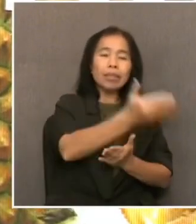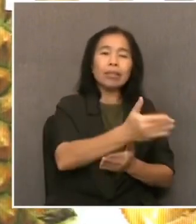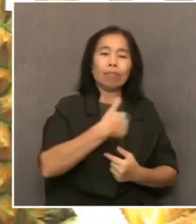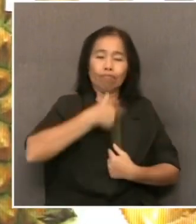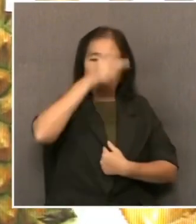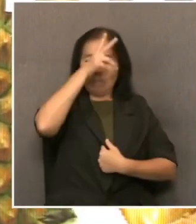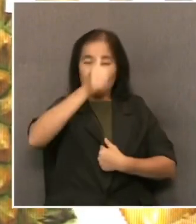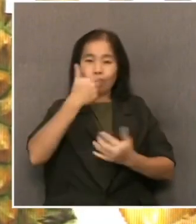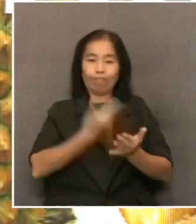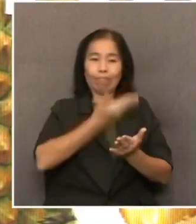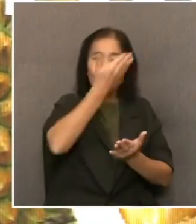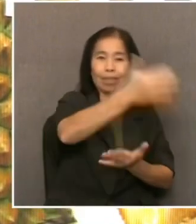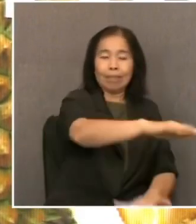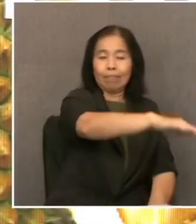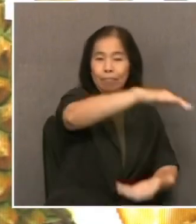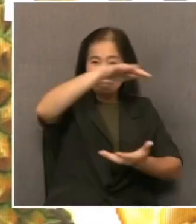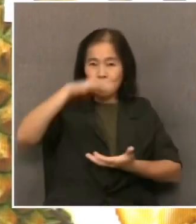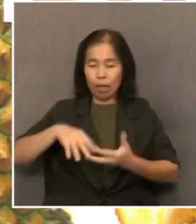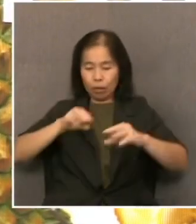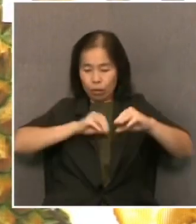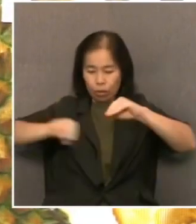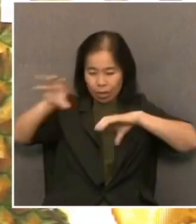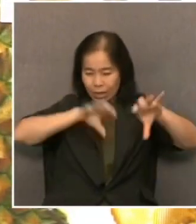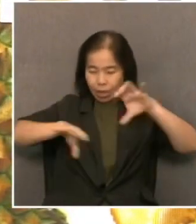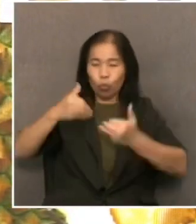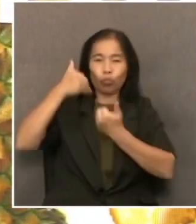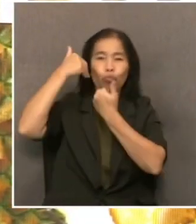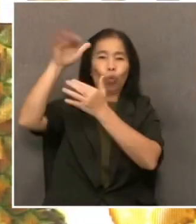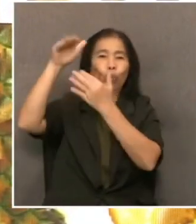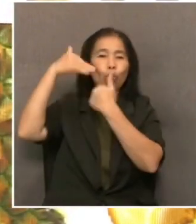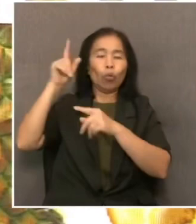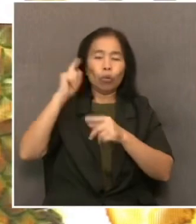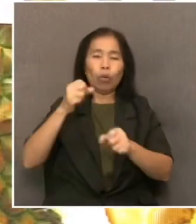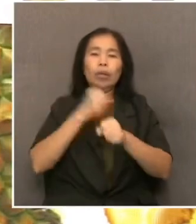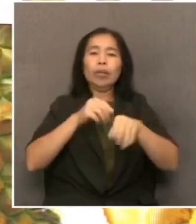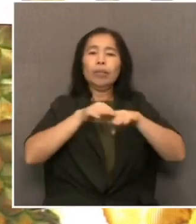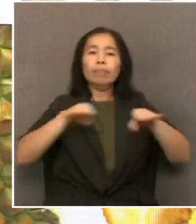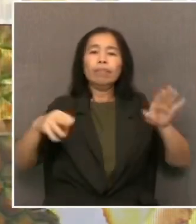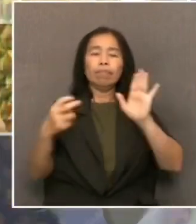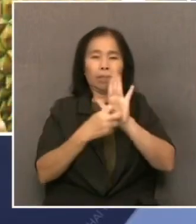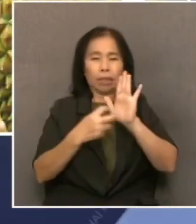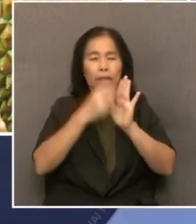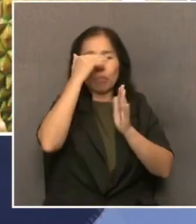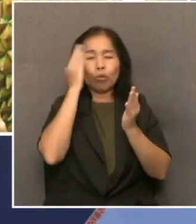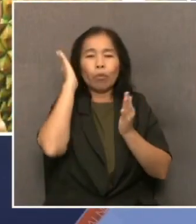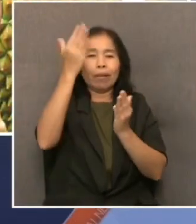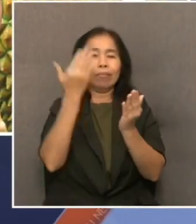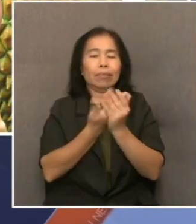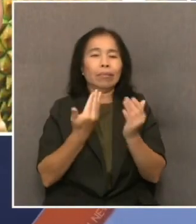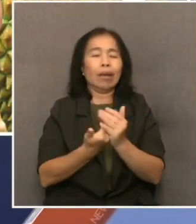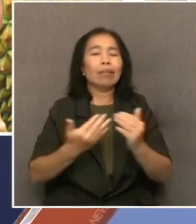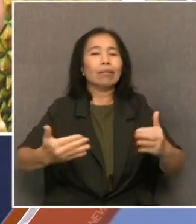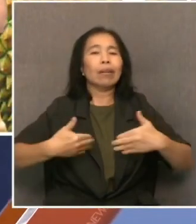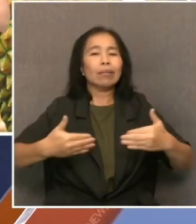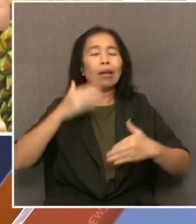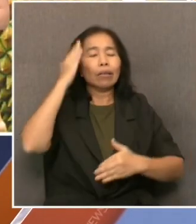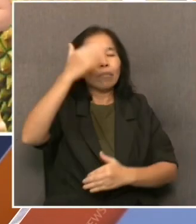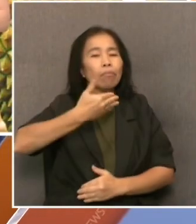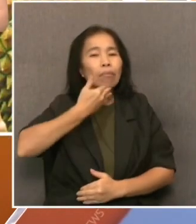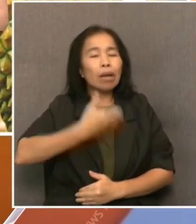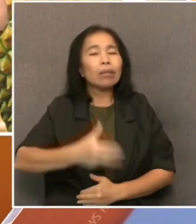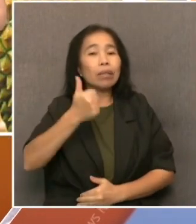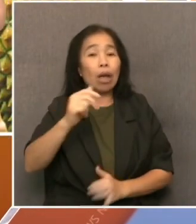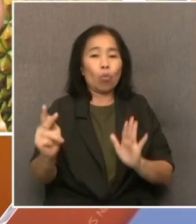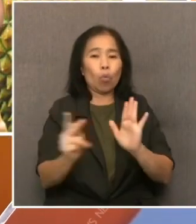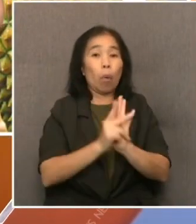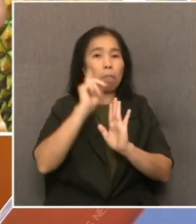จัดเก็บคัดแยกบรรจุเนี่ยจะต้องทำอย่างมีมาตรฐานค่ะเพื่อสร้างรายได้ให้กับชาวสวนทุเรียนอย่างยั่งยืนซึ่งกฎกระทรวงใหม่นี้ก็จะ